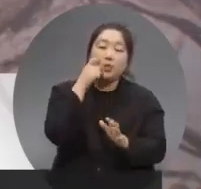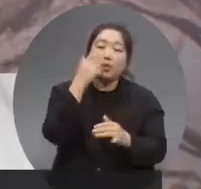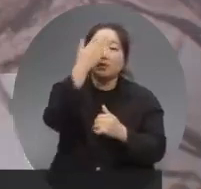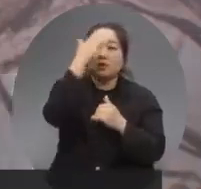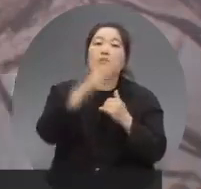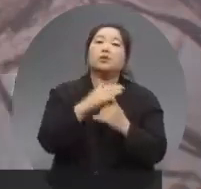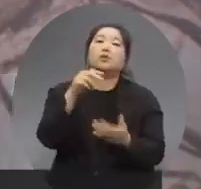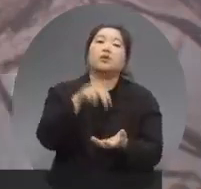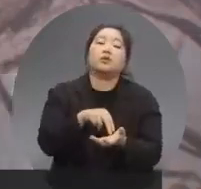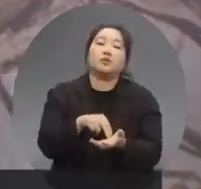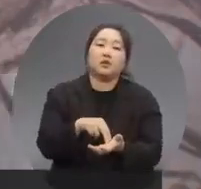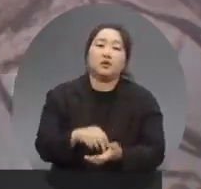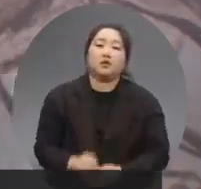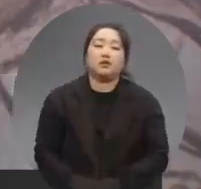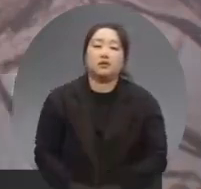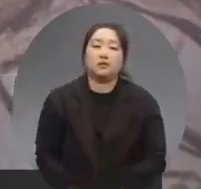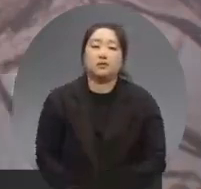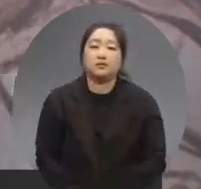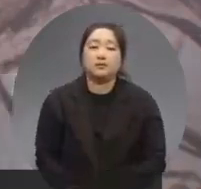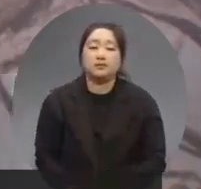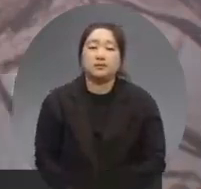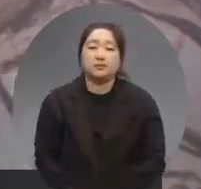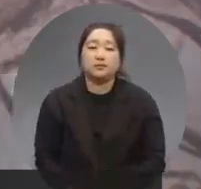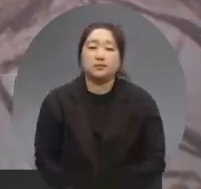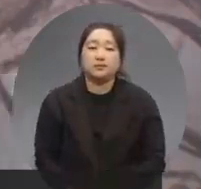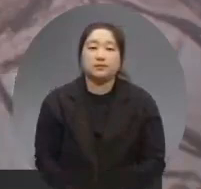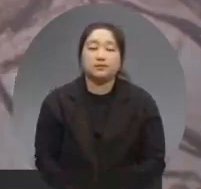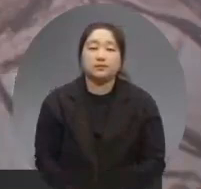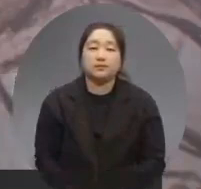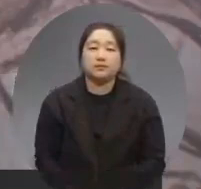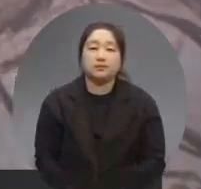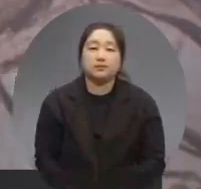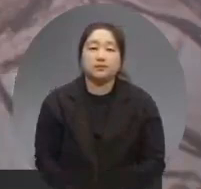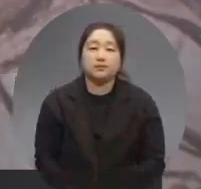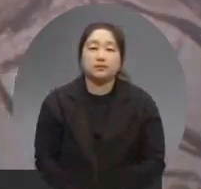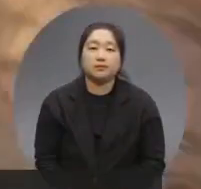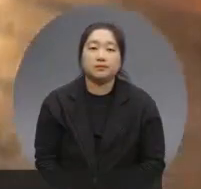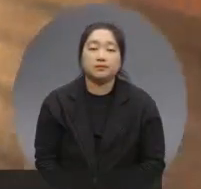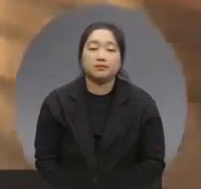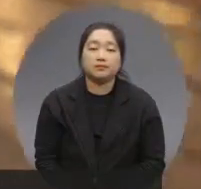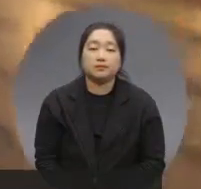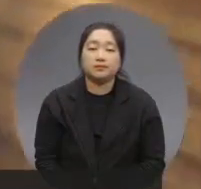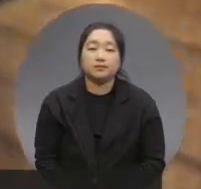이야기를 들어봤습니다. 이채연, 조미애 기자입니다.